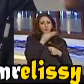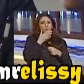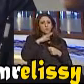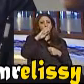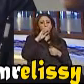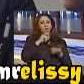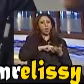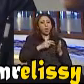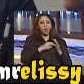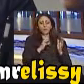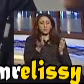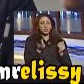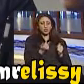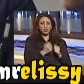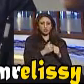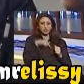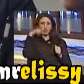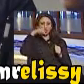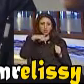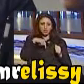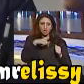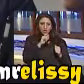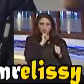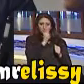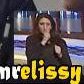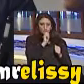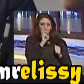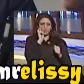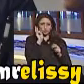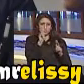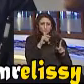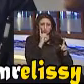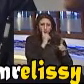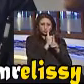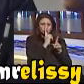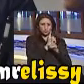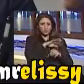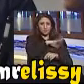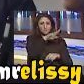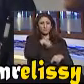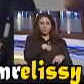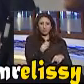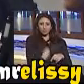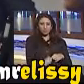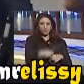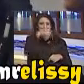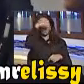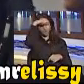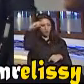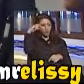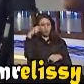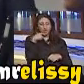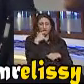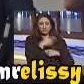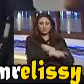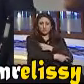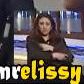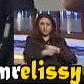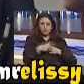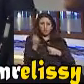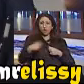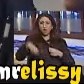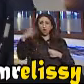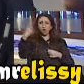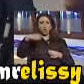لله. النهاردة أهل مصر هيتكلموا في برنامجنا, ناسنا الطيبين الشقيانين المكويين بنار